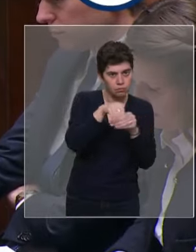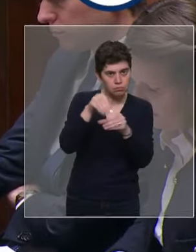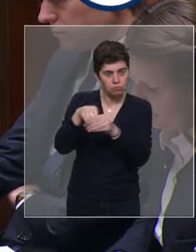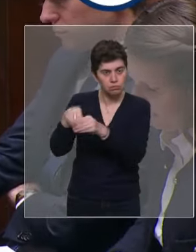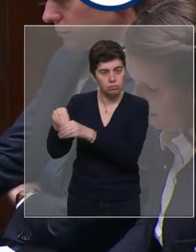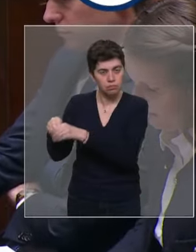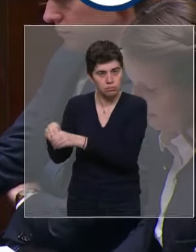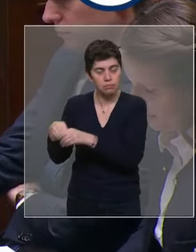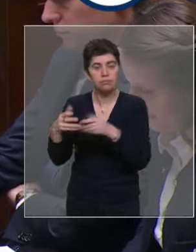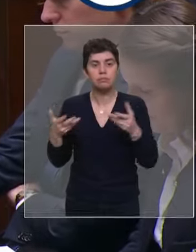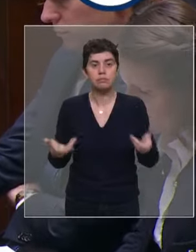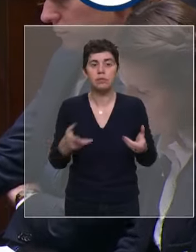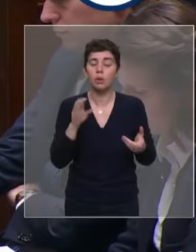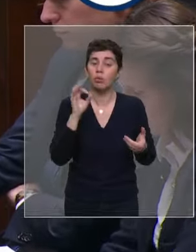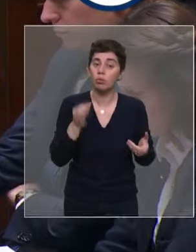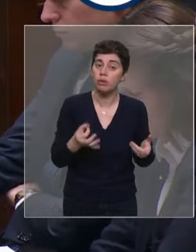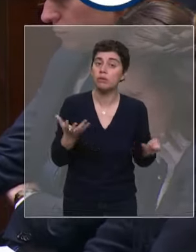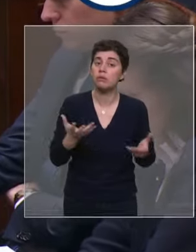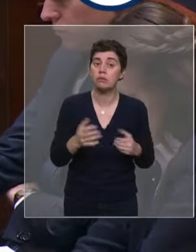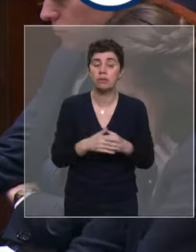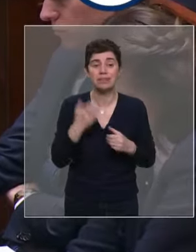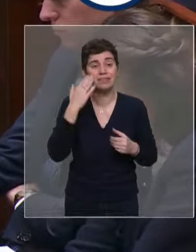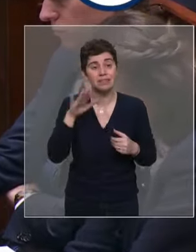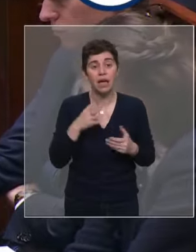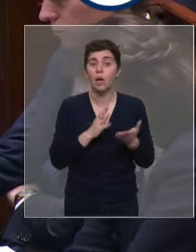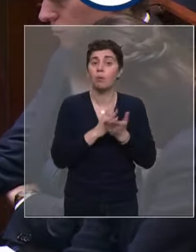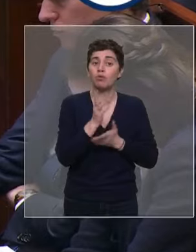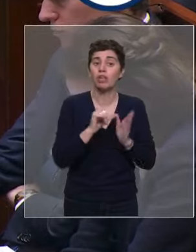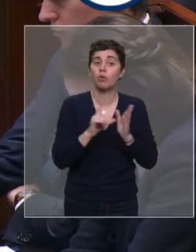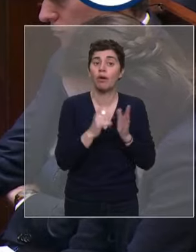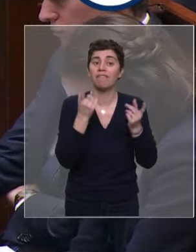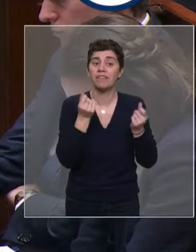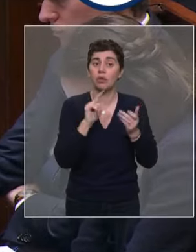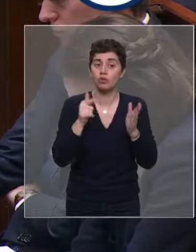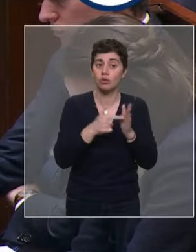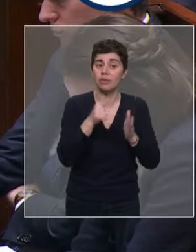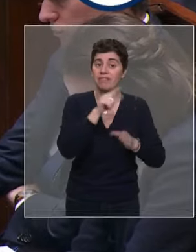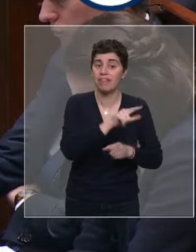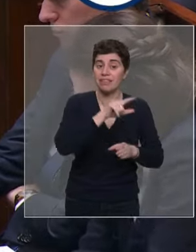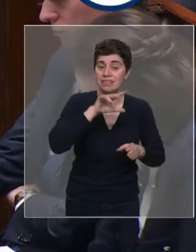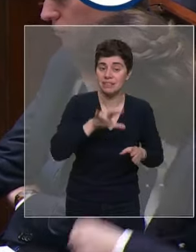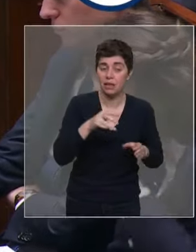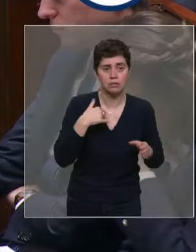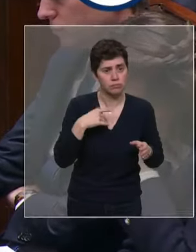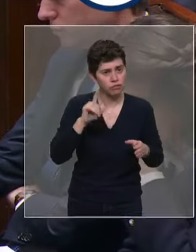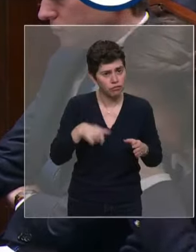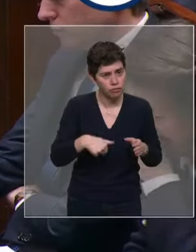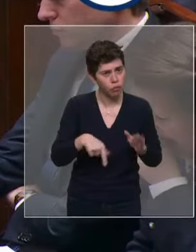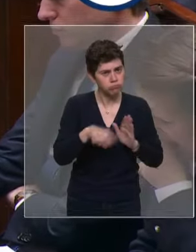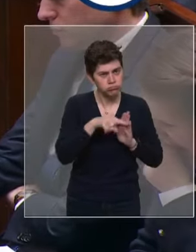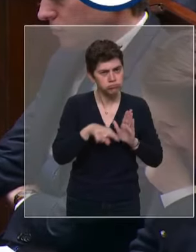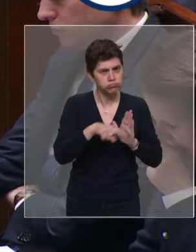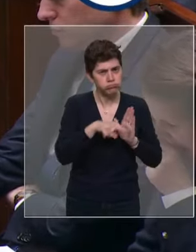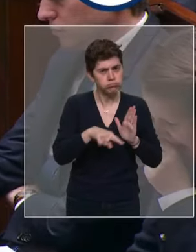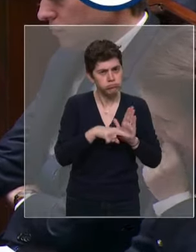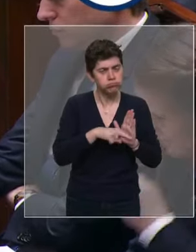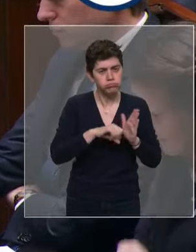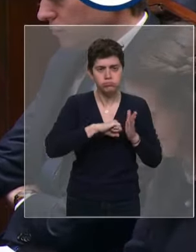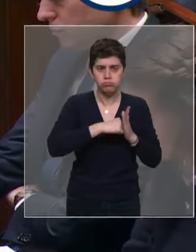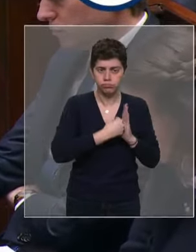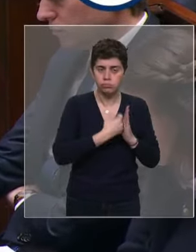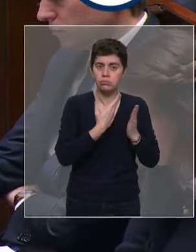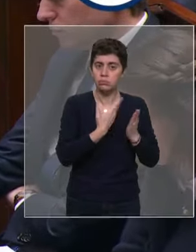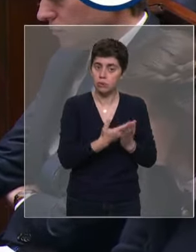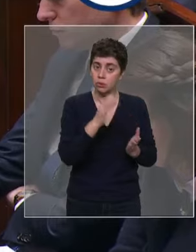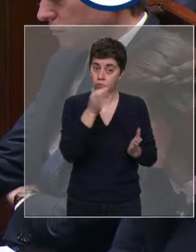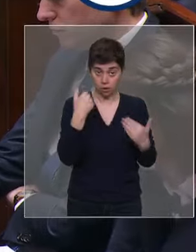oui, nous savons que le projet de loi de finances pour 2025 est un projet de loi de finances exigeant, Madame la députée. Nous avons déjà l'occasion